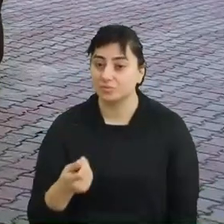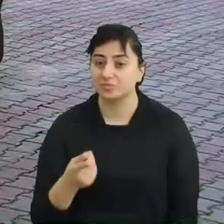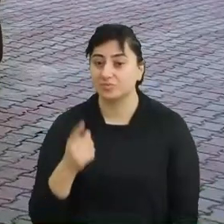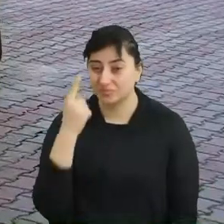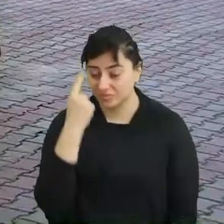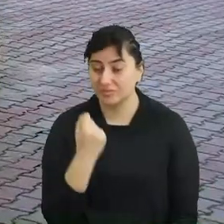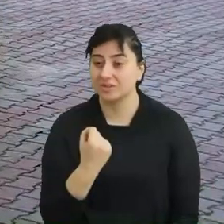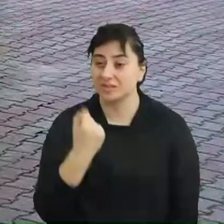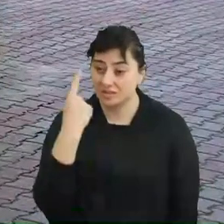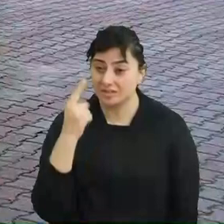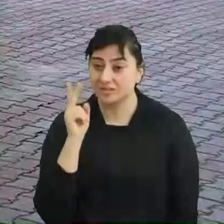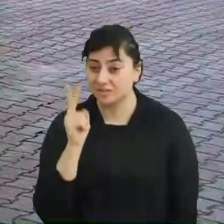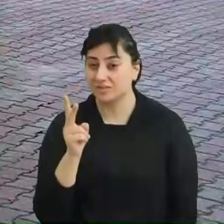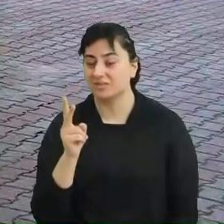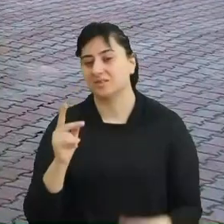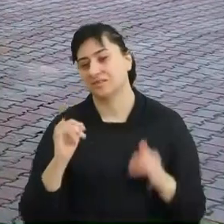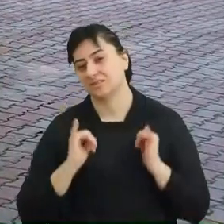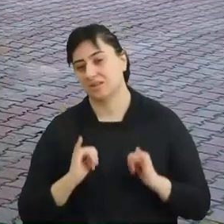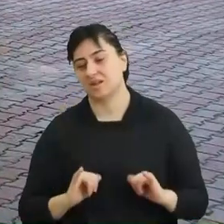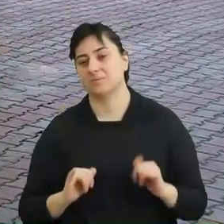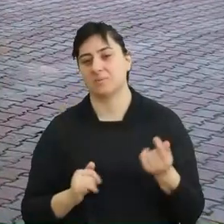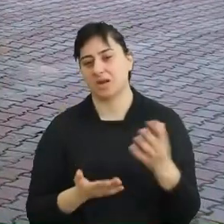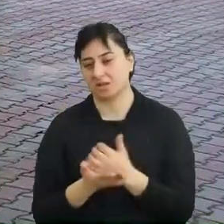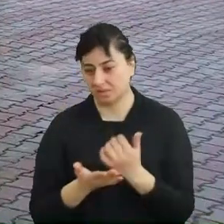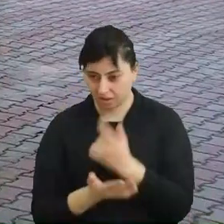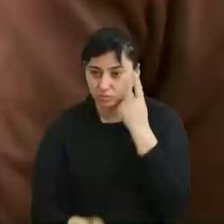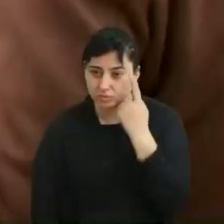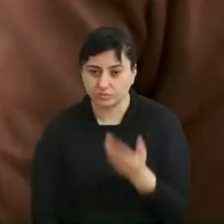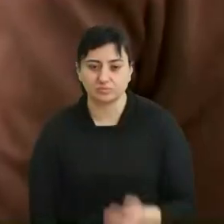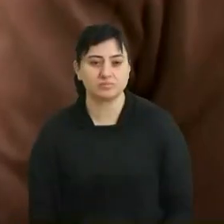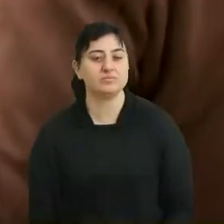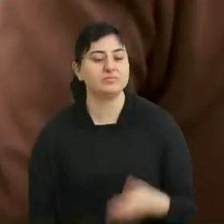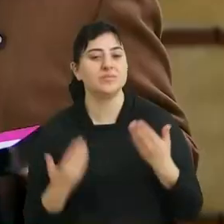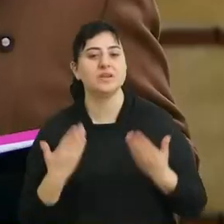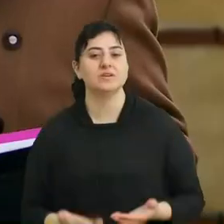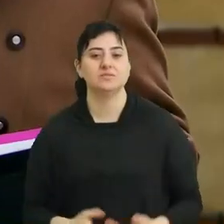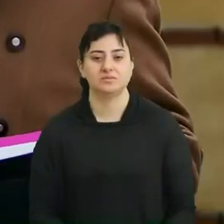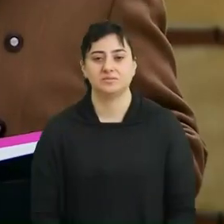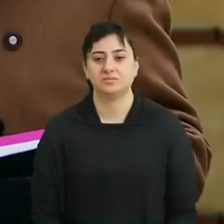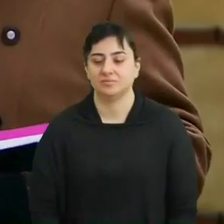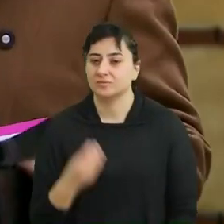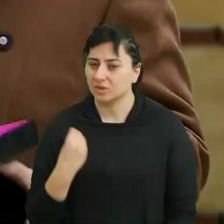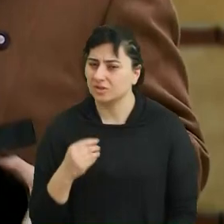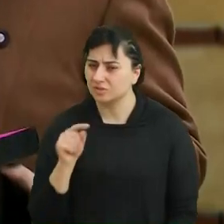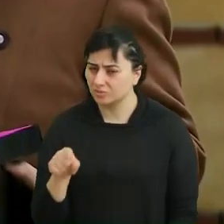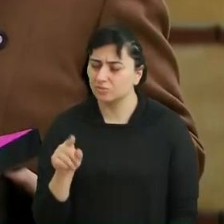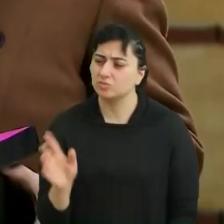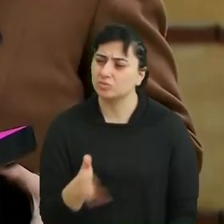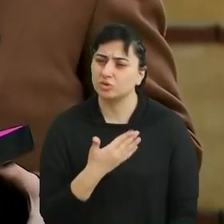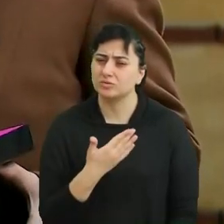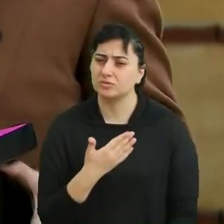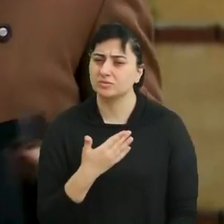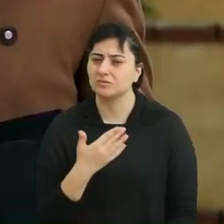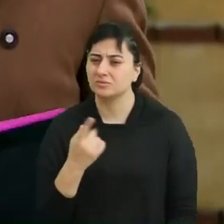asrın icadı sayesinde yan gelip yatıp para kazanacağız öyle mi Şükrü? Evet. Çok güzel. Şimdi sen onu boş ver de